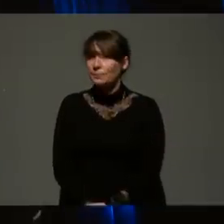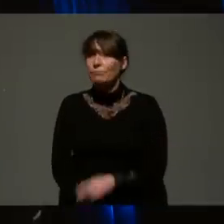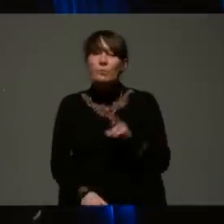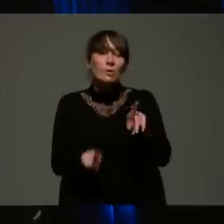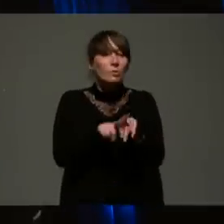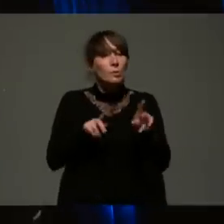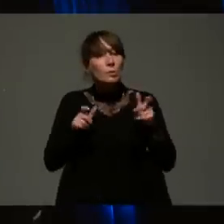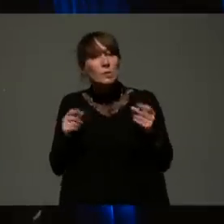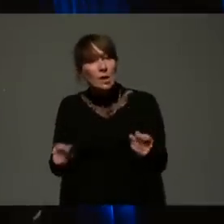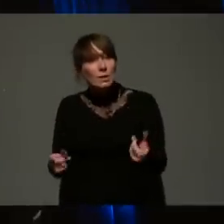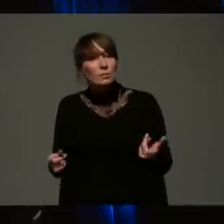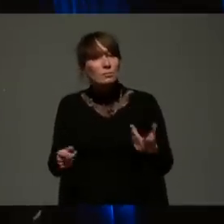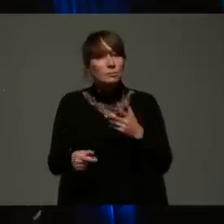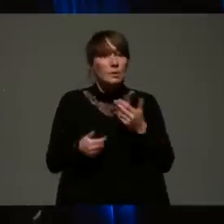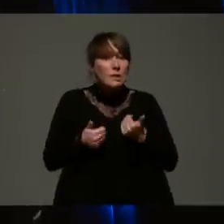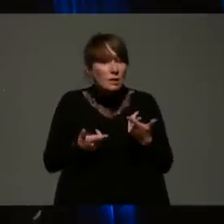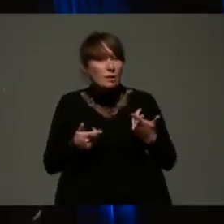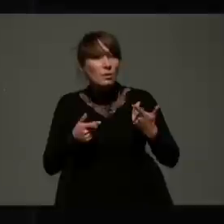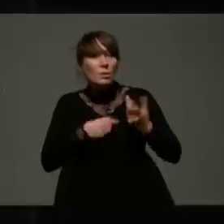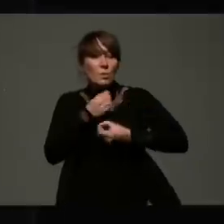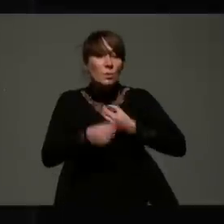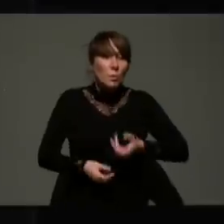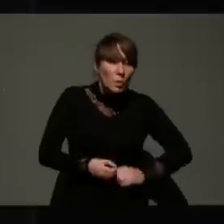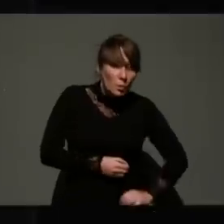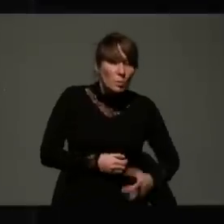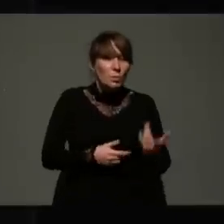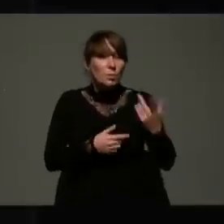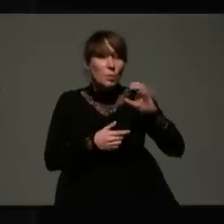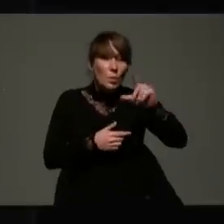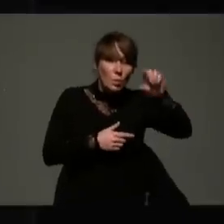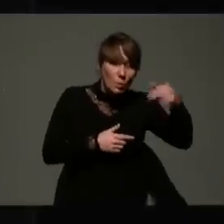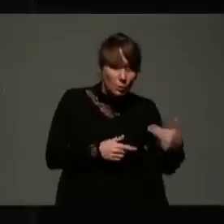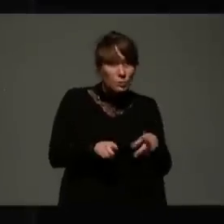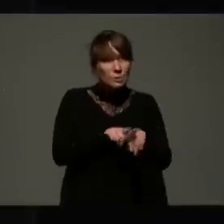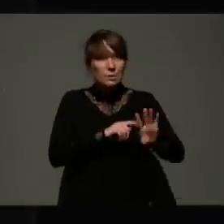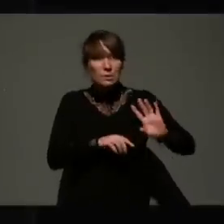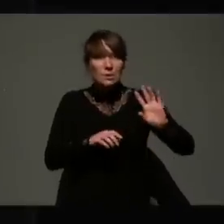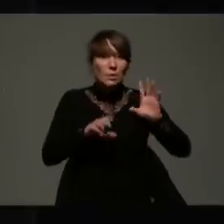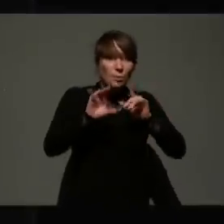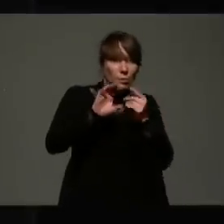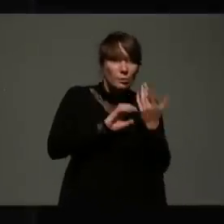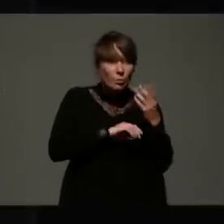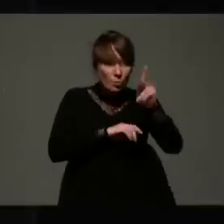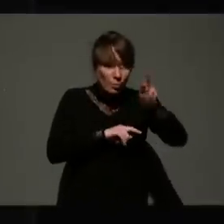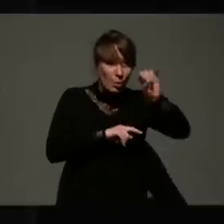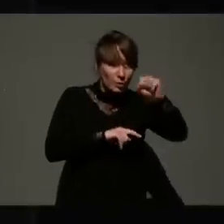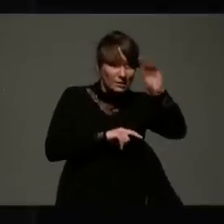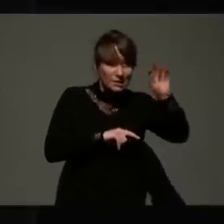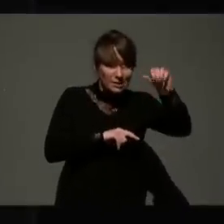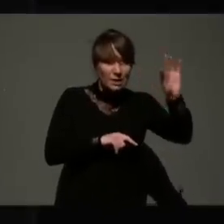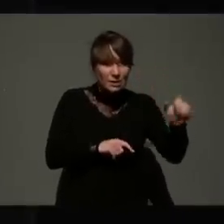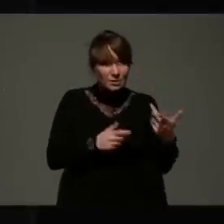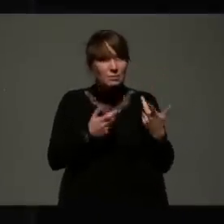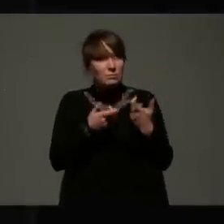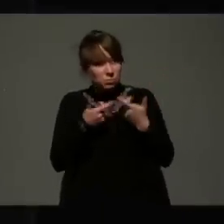certains cancers, le cancer du sein, le cancer du côlon, ça a été prouvé, probablement le cancer de la prostate. Mais c'est vrai aussi pour certaines